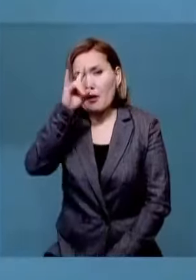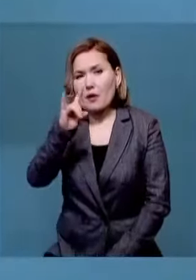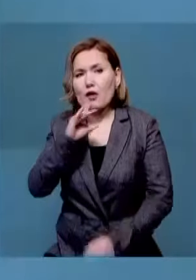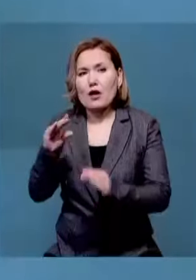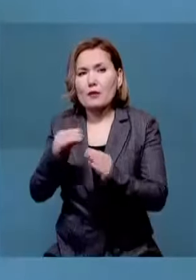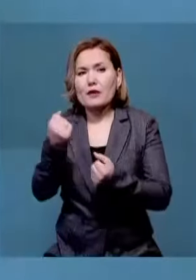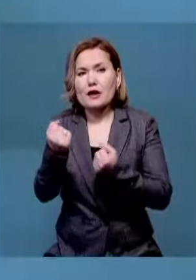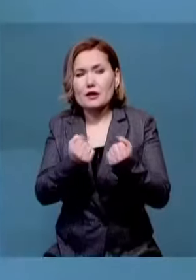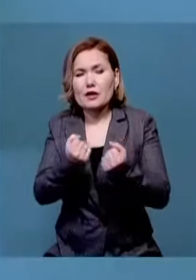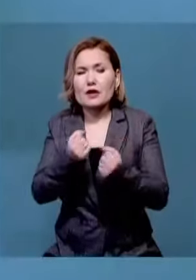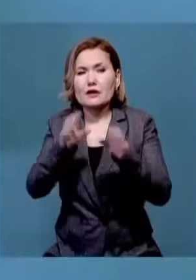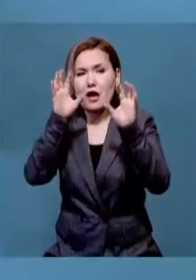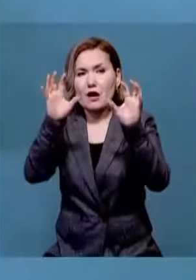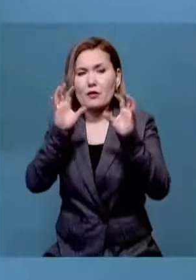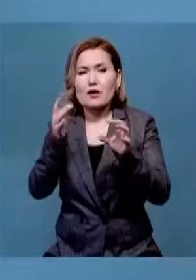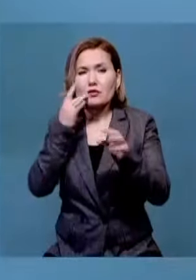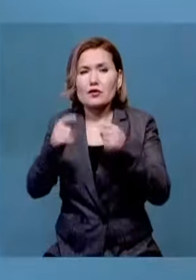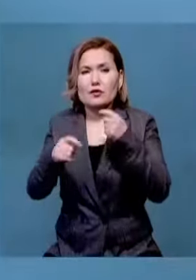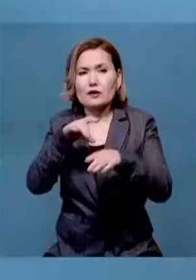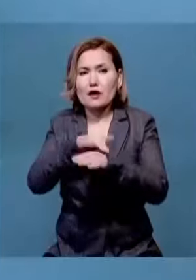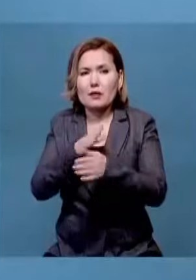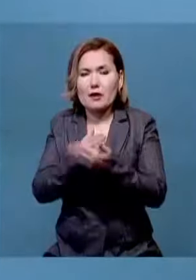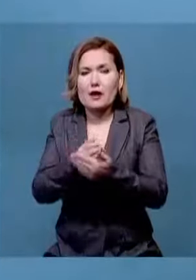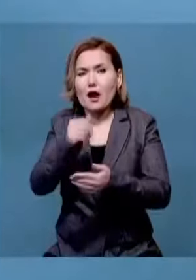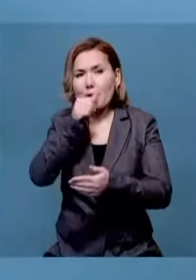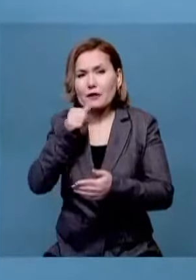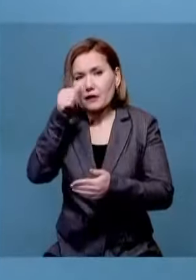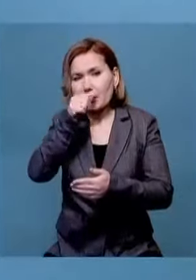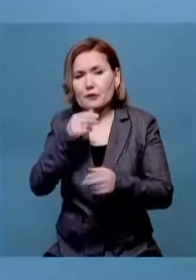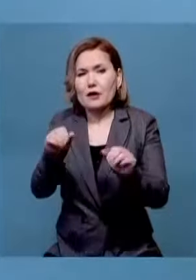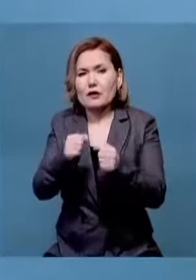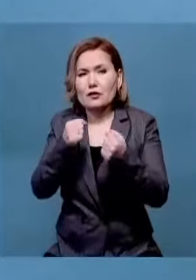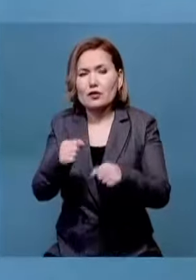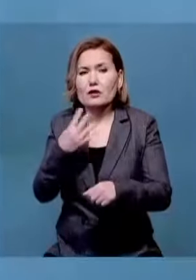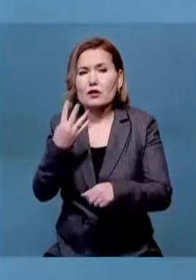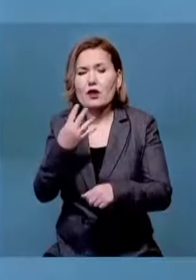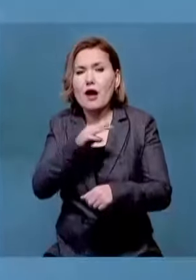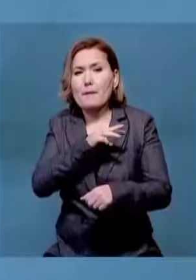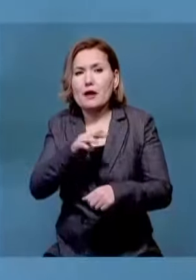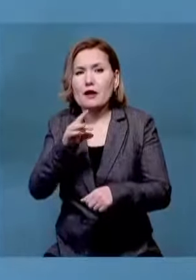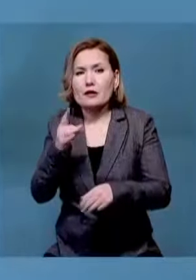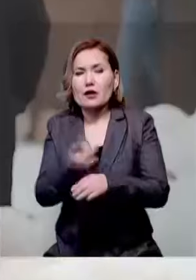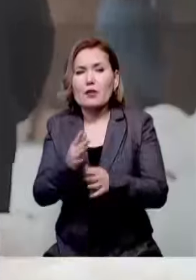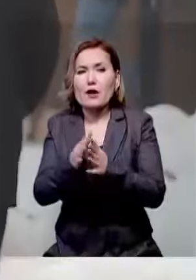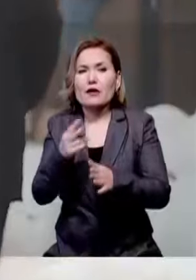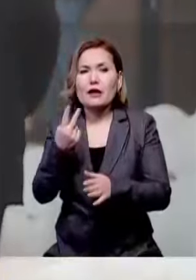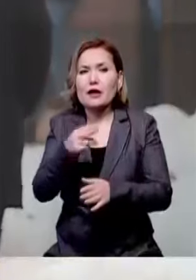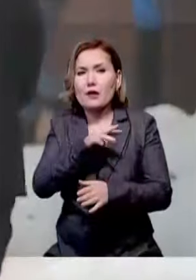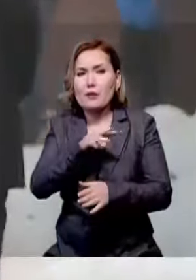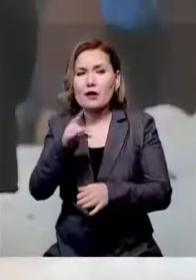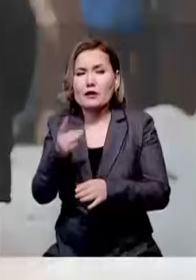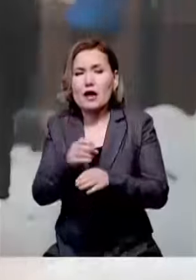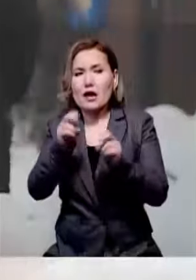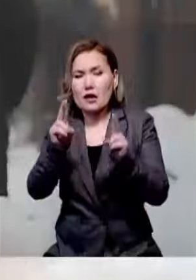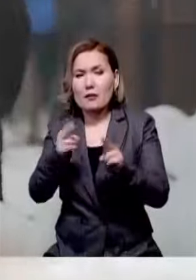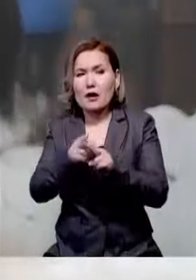Елімізде көлік тізгіндегендер заңды жиі бұзады. Мәселен, Орал болар былтыр жылдамдықты 4 миллион рет асырып, 2 миллион рет